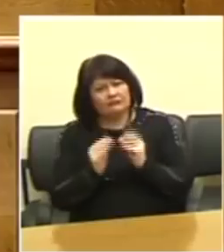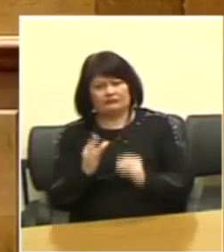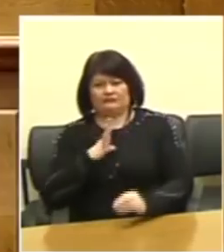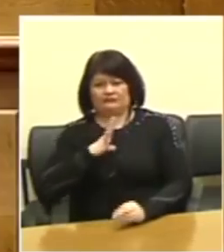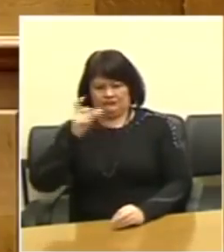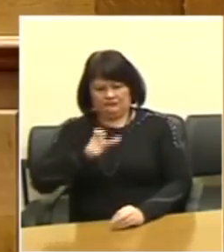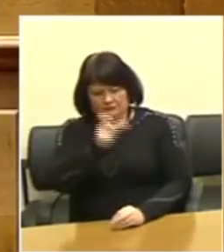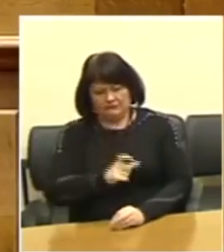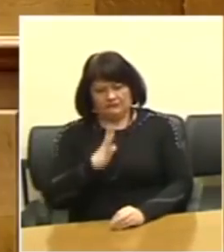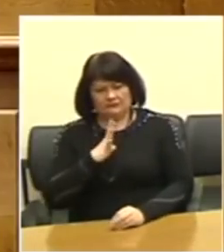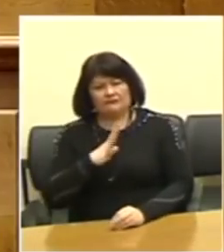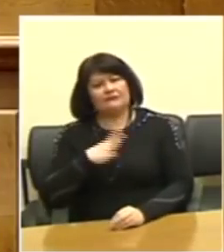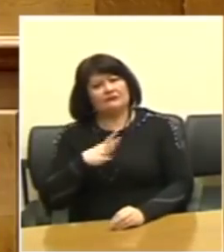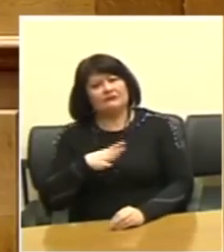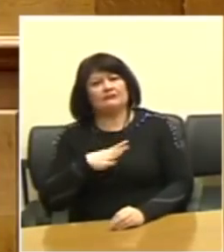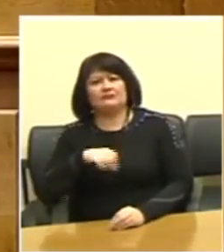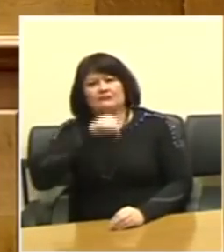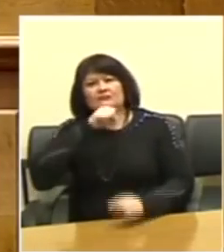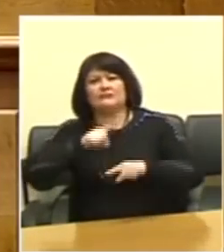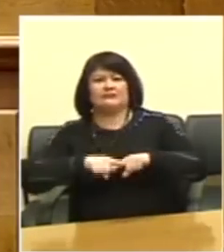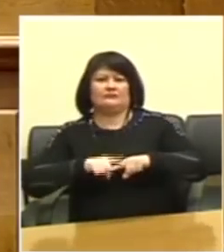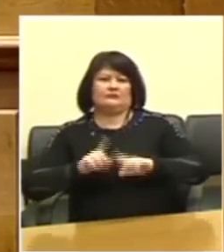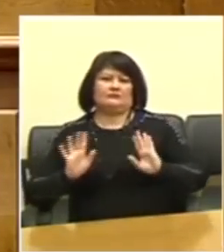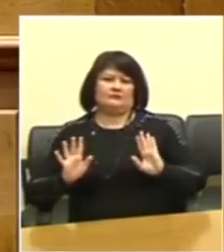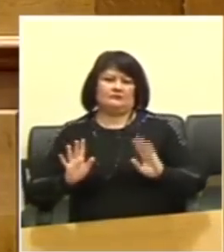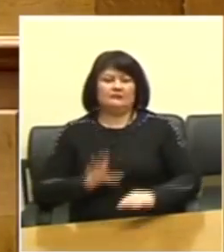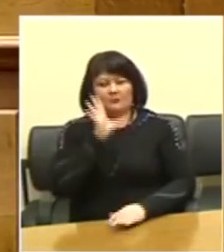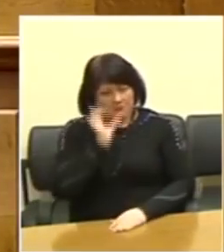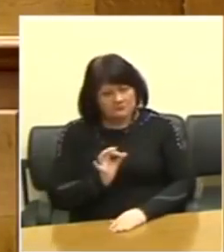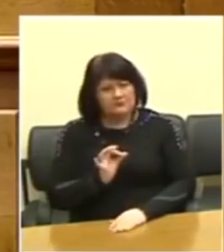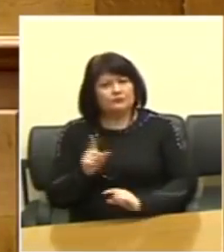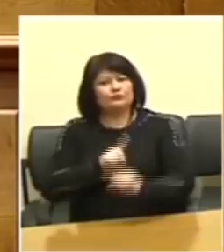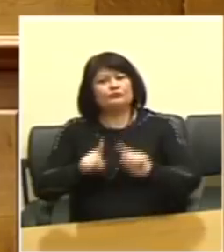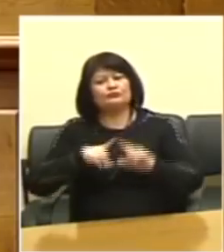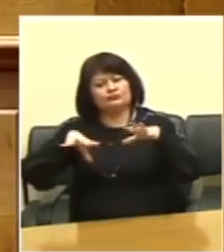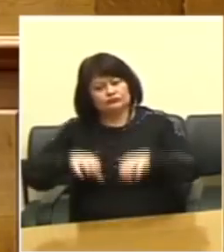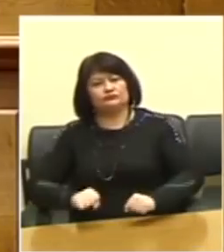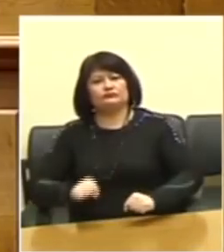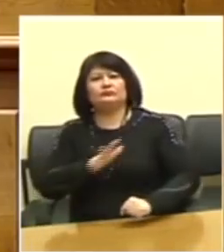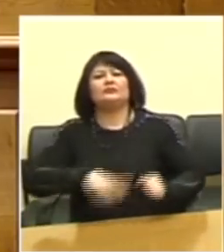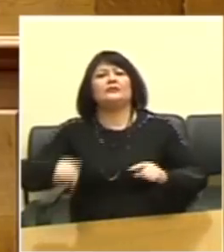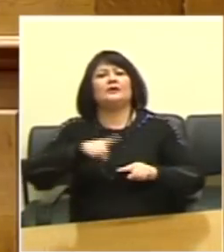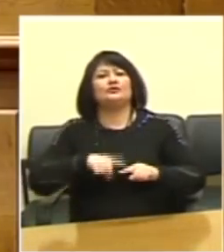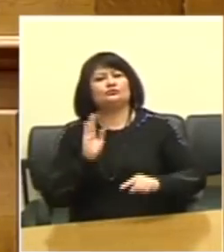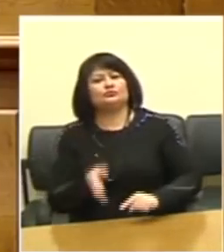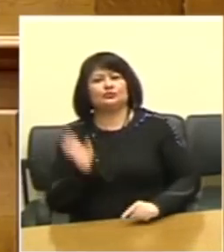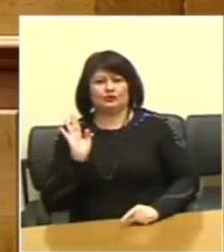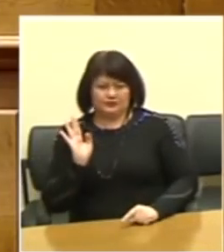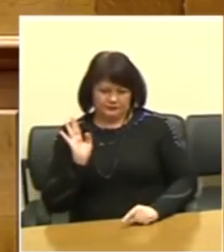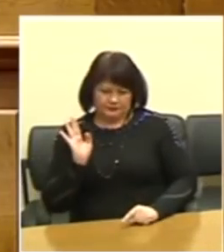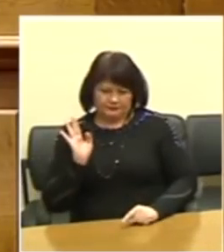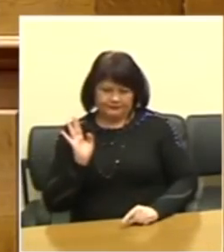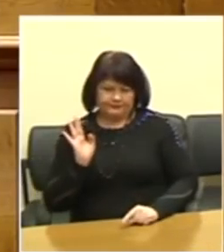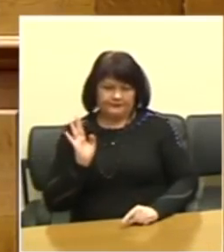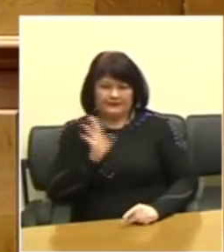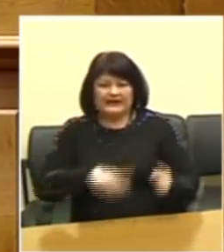ανθρώπου καλής θέλησης στην πατρίδα μας. Πραγματικά κυρίαρχος μπορεί τελικά να γίνει ο λαός όταν θα έχει ο